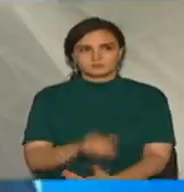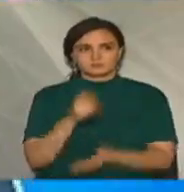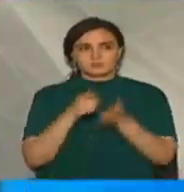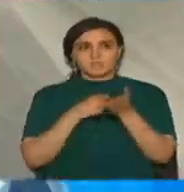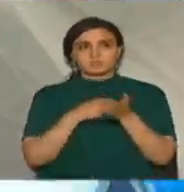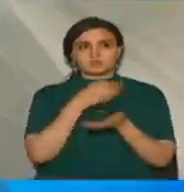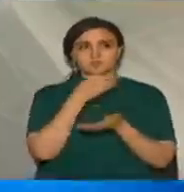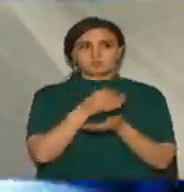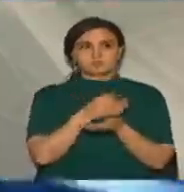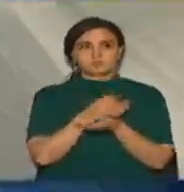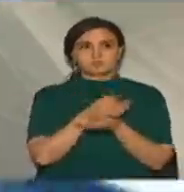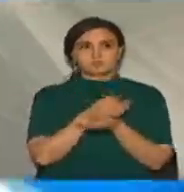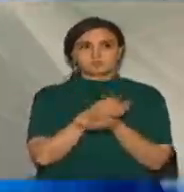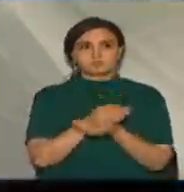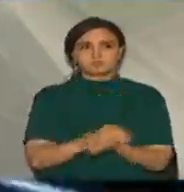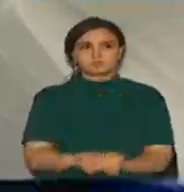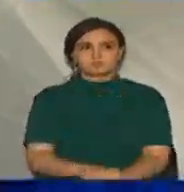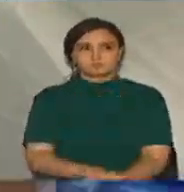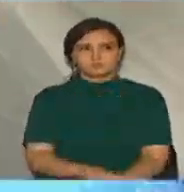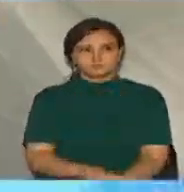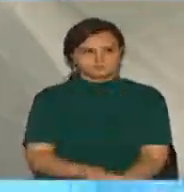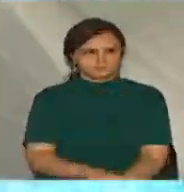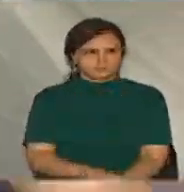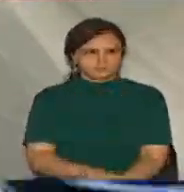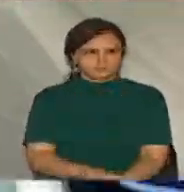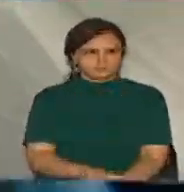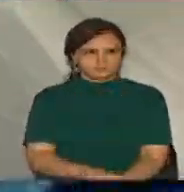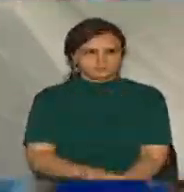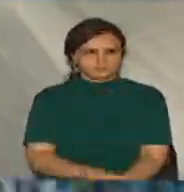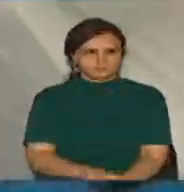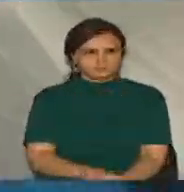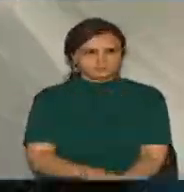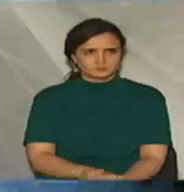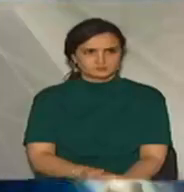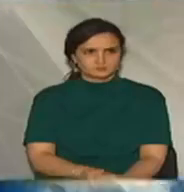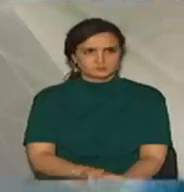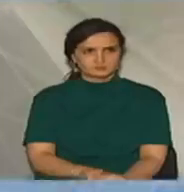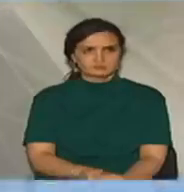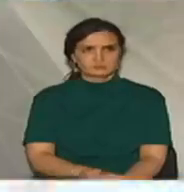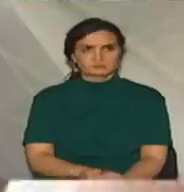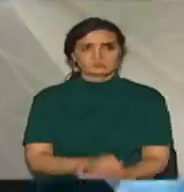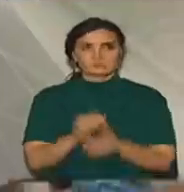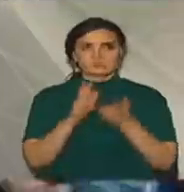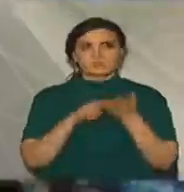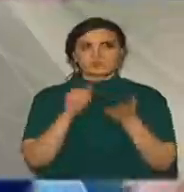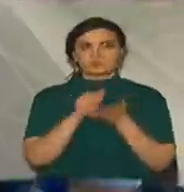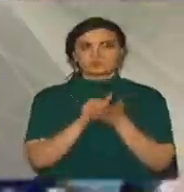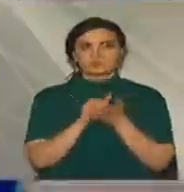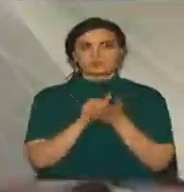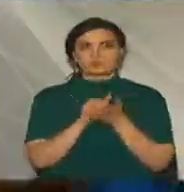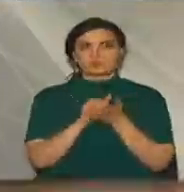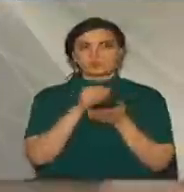გამოძიება. მოლაპარაკებებისთვის ურეკავდნენ თქვენგან. აი ცოტა. კაი, კარგი. მოლაპარაკებებისთვის არა, ბოდიშის მოსახდელად